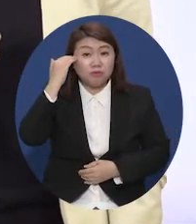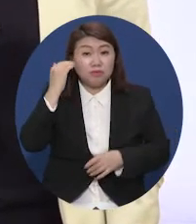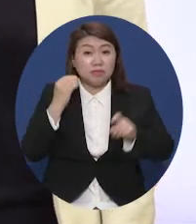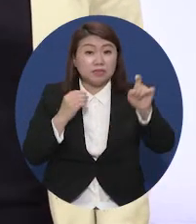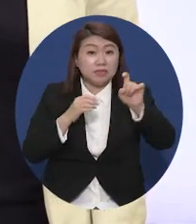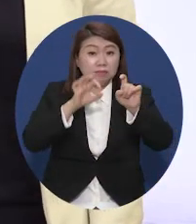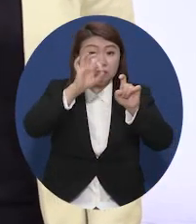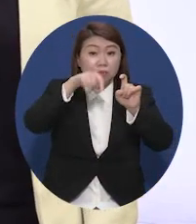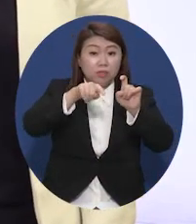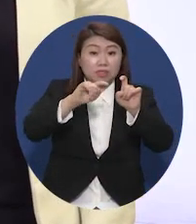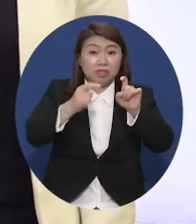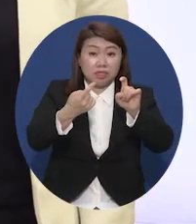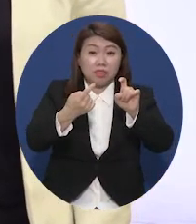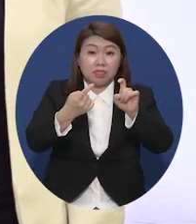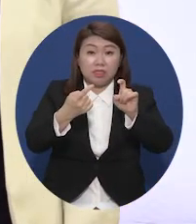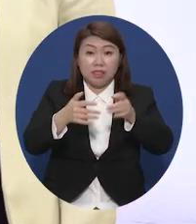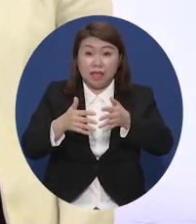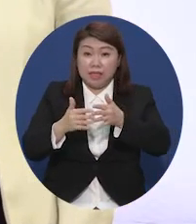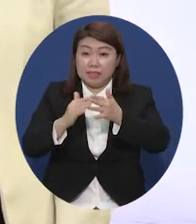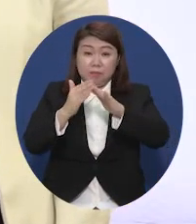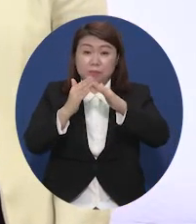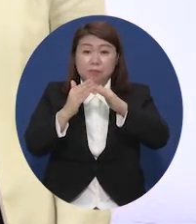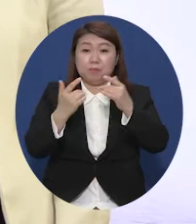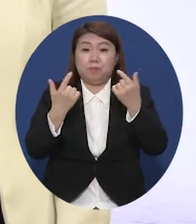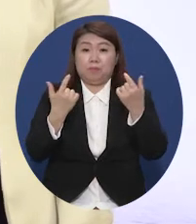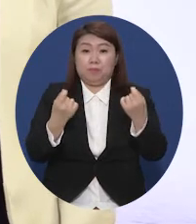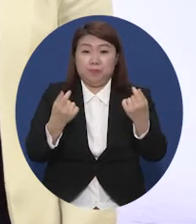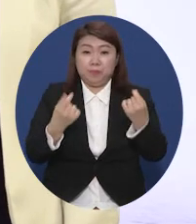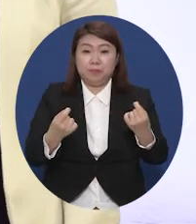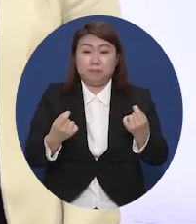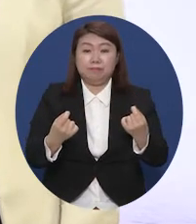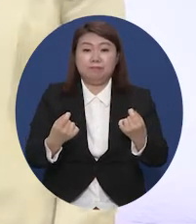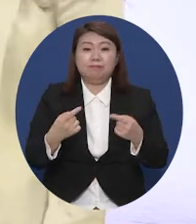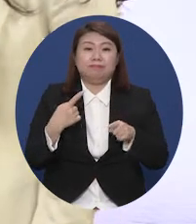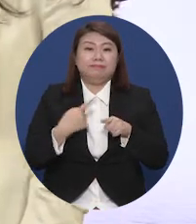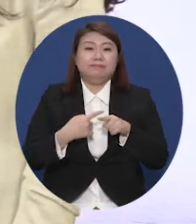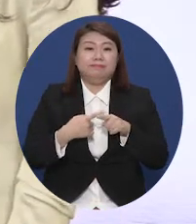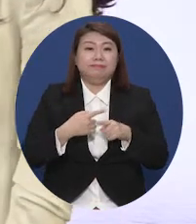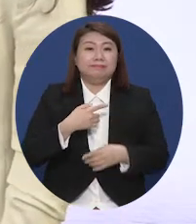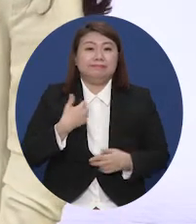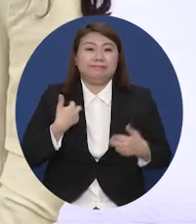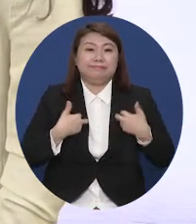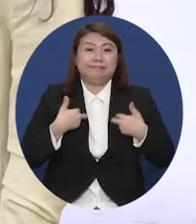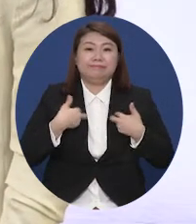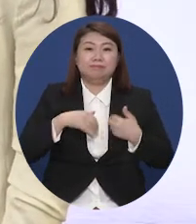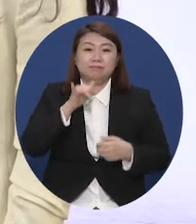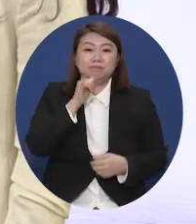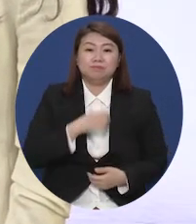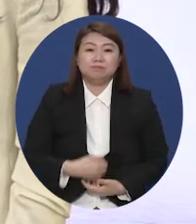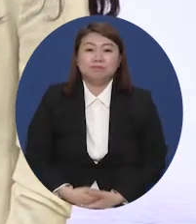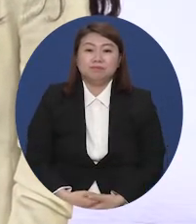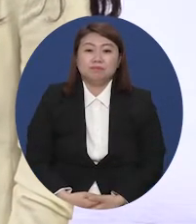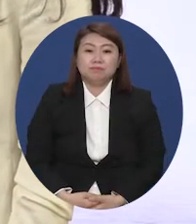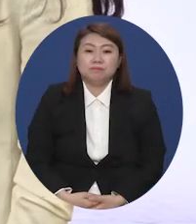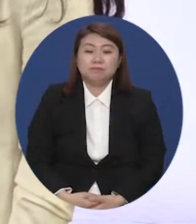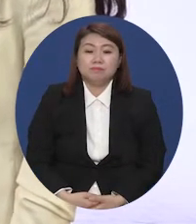10원짜리 우리나라 10원짜리의 석가탁이 생각나서 아주 재미있는 공통점으로 흥미를 다하냅니다